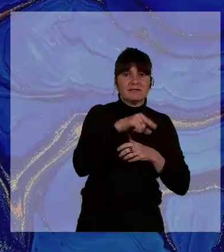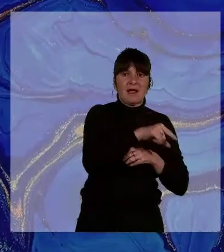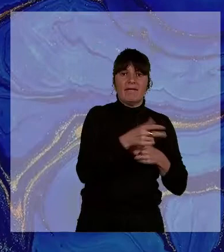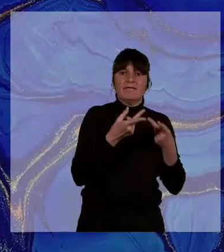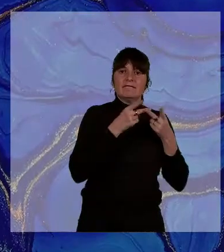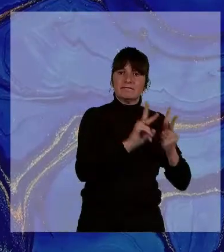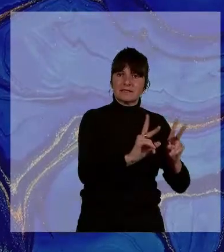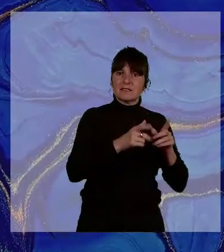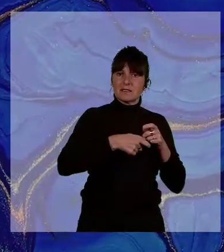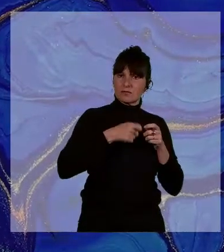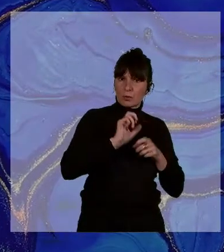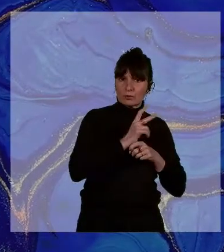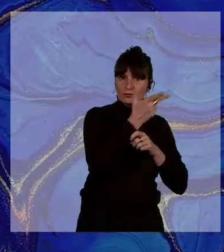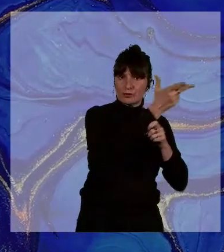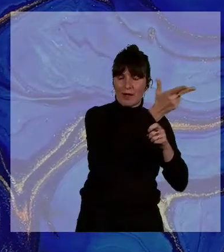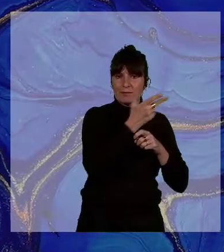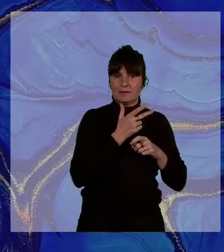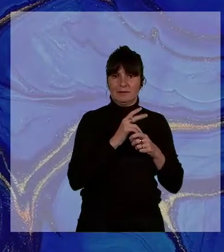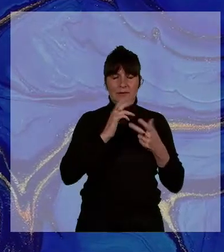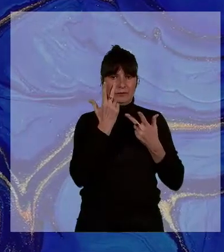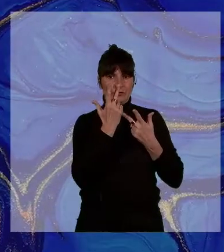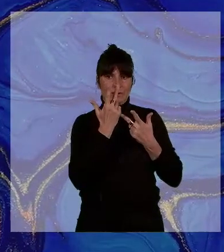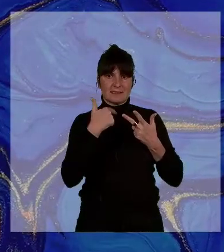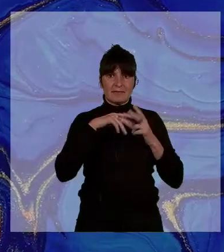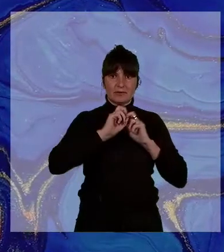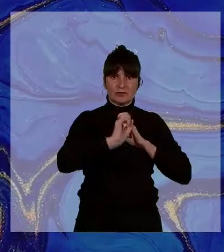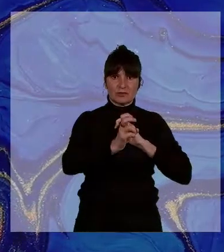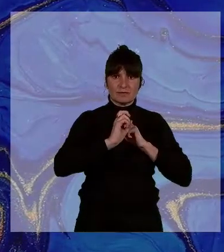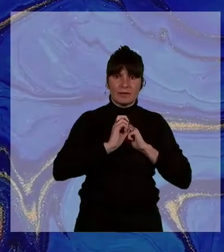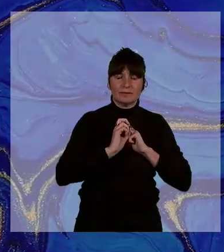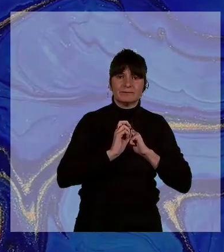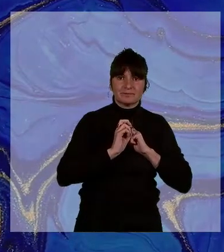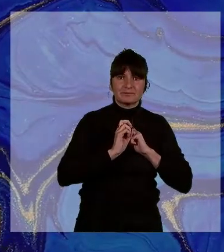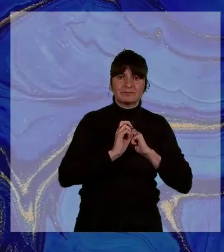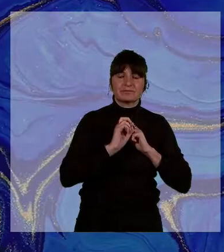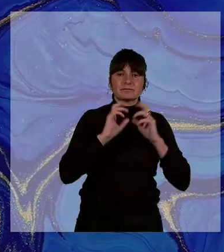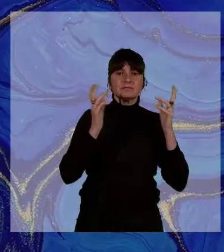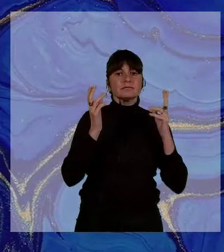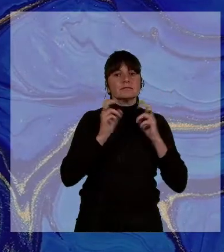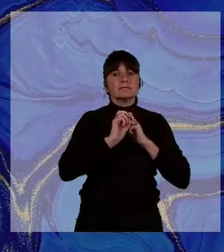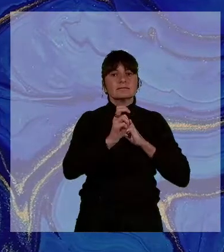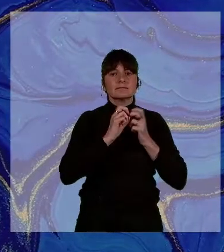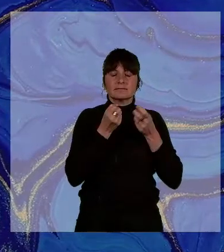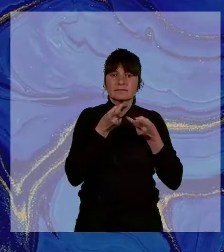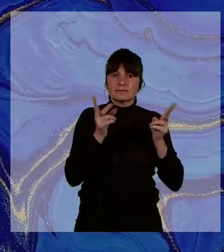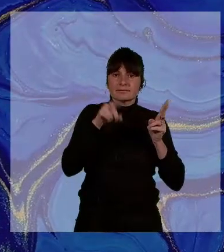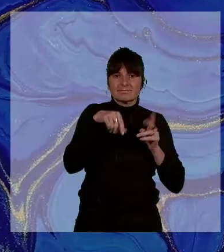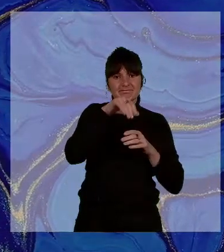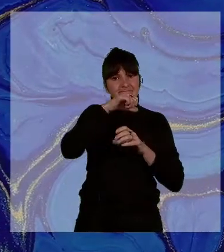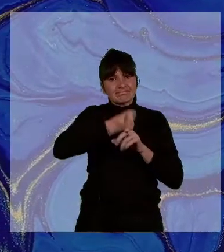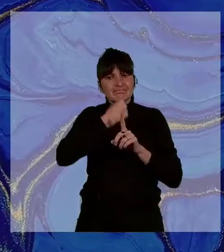transports publics doivent être protégés et défendus. Quatre, l'énergie